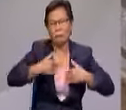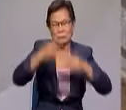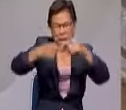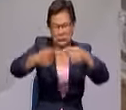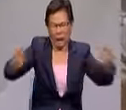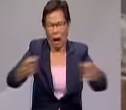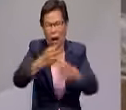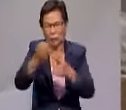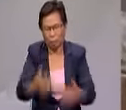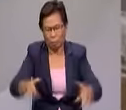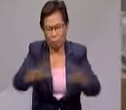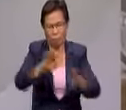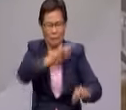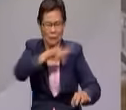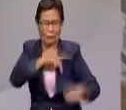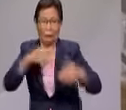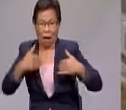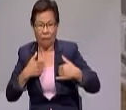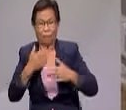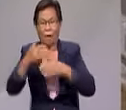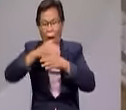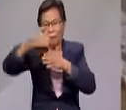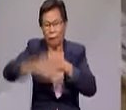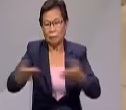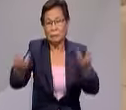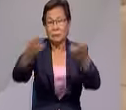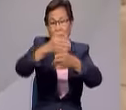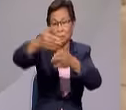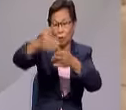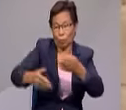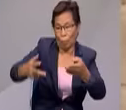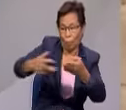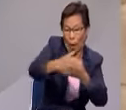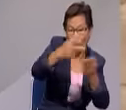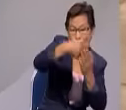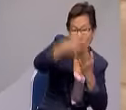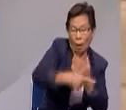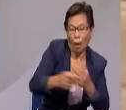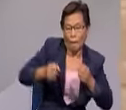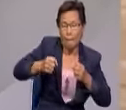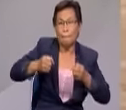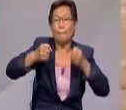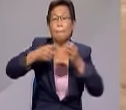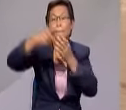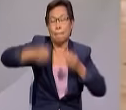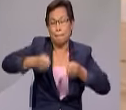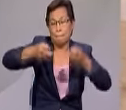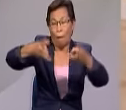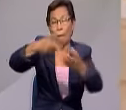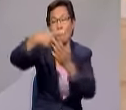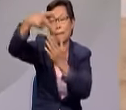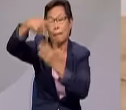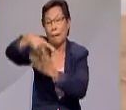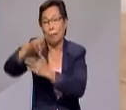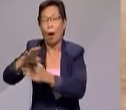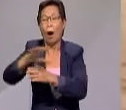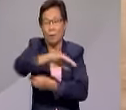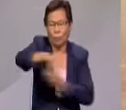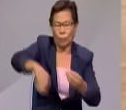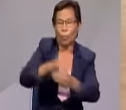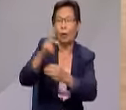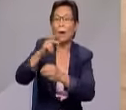percanggahan atau kepentingan peribadi. Selepas penamatan kontrak PDP, projek lebuh raya Pen Borneo Sabah diambil alih Kementerian Kerja